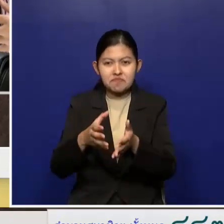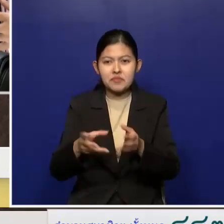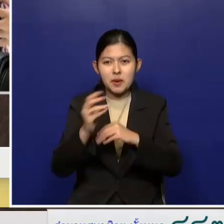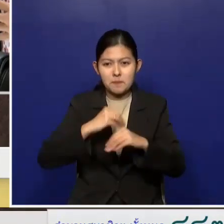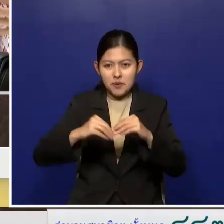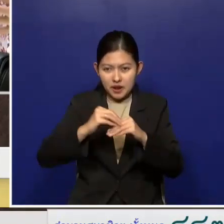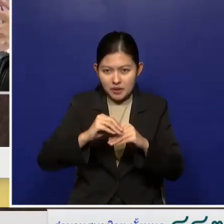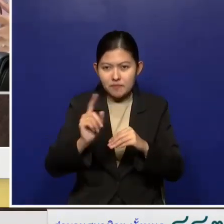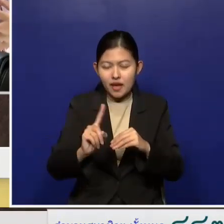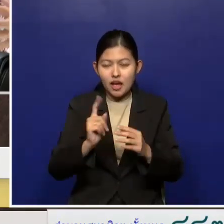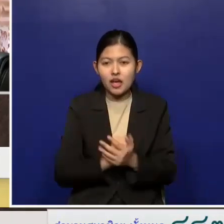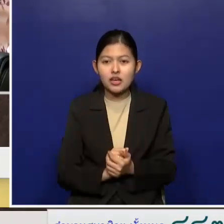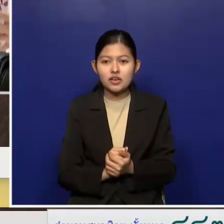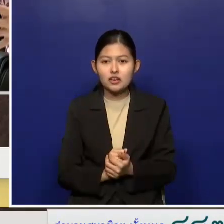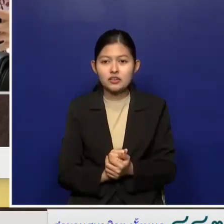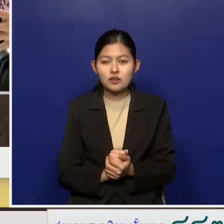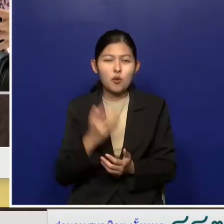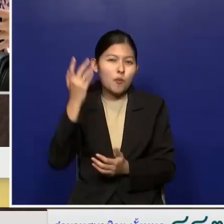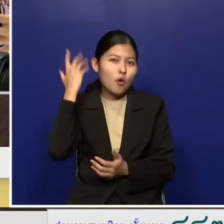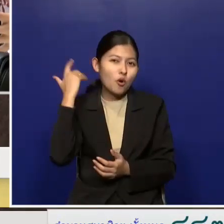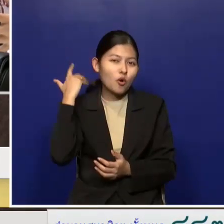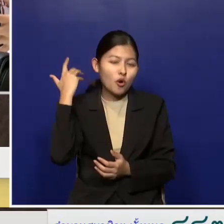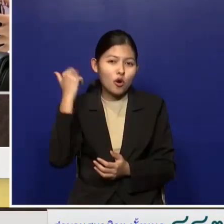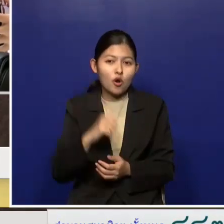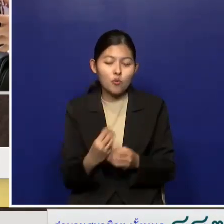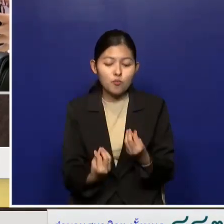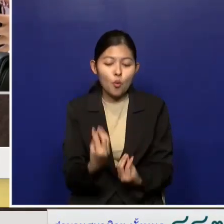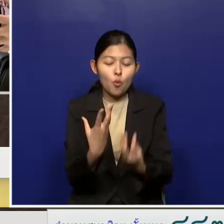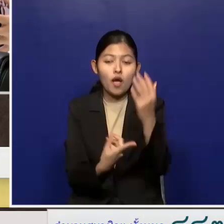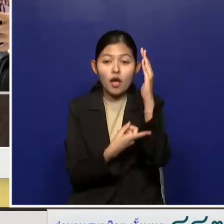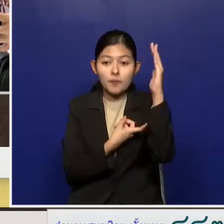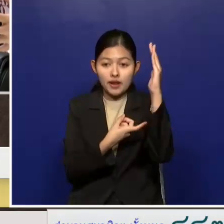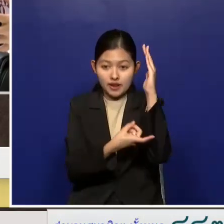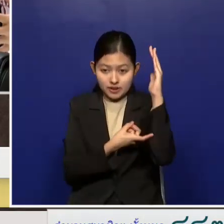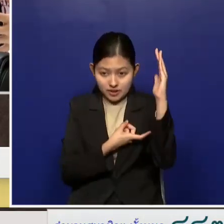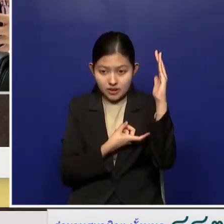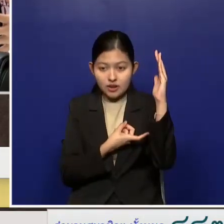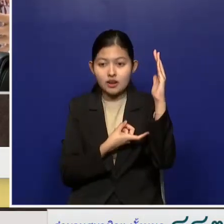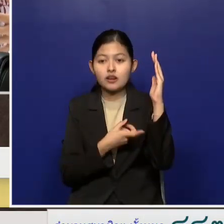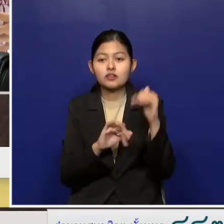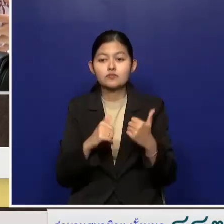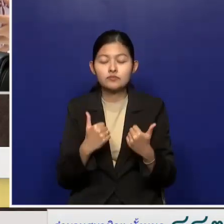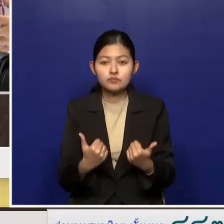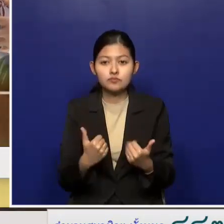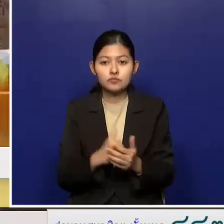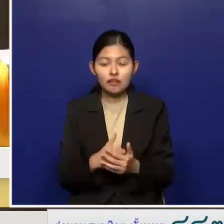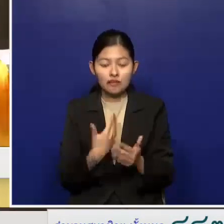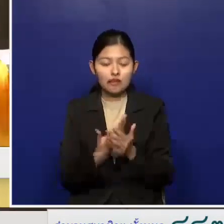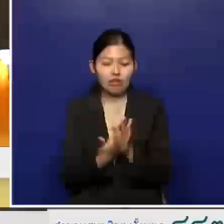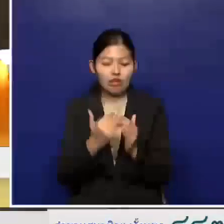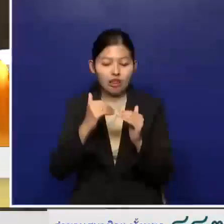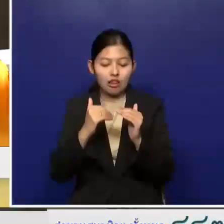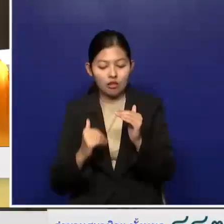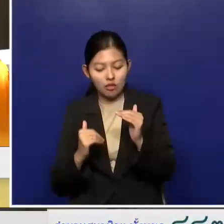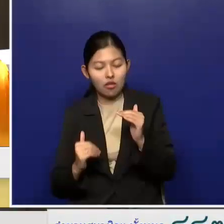าราคาสมัยก่อนเนี่ยเราปลูกยางพาราใช่ไหมคะแล้วยางพาราเนี่ยก็ราคาตกต่ำมาหล